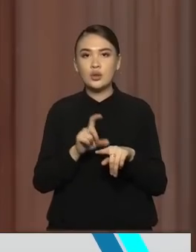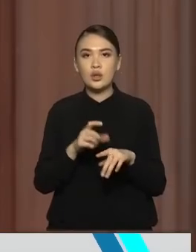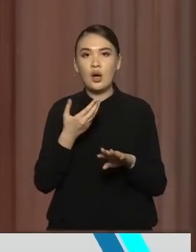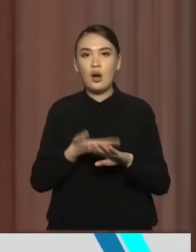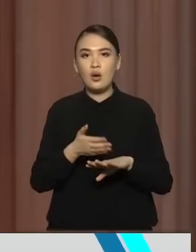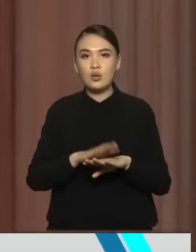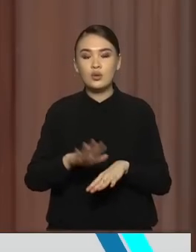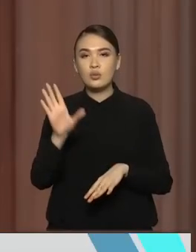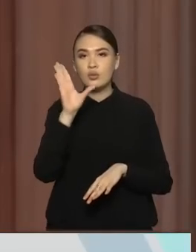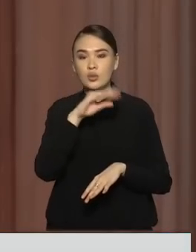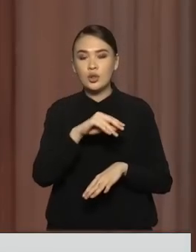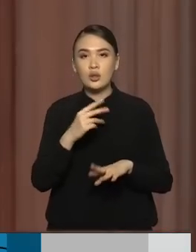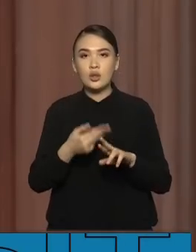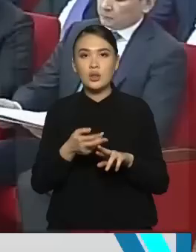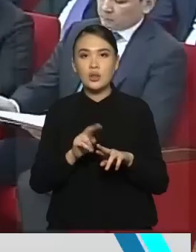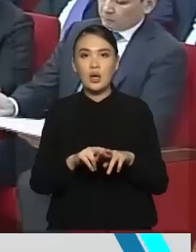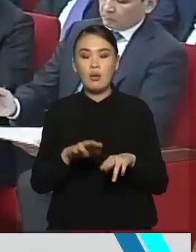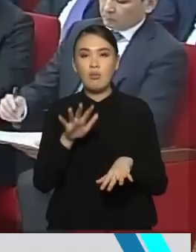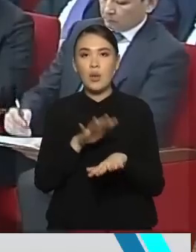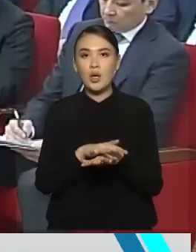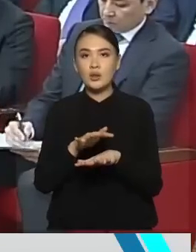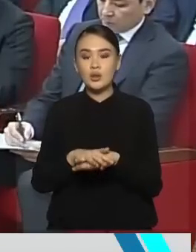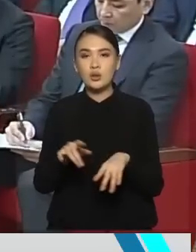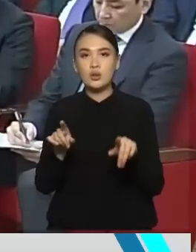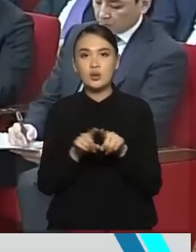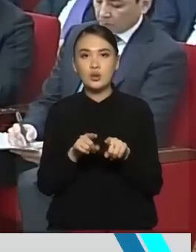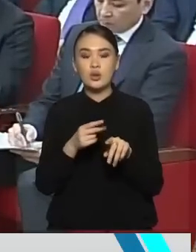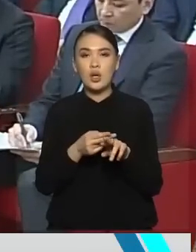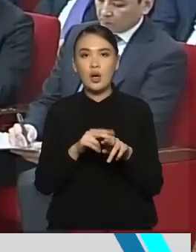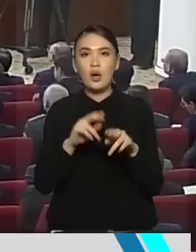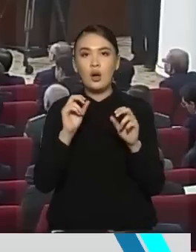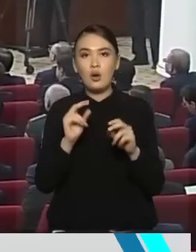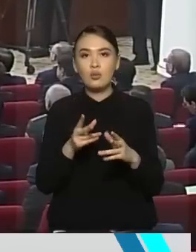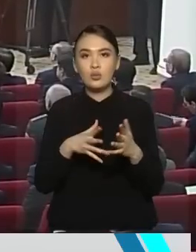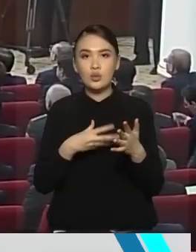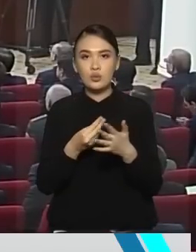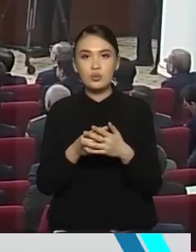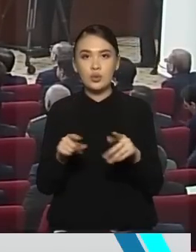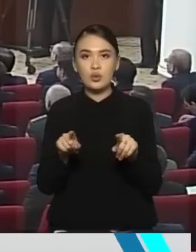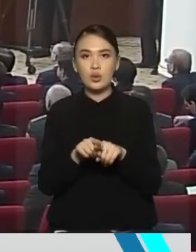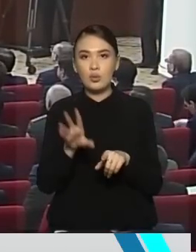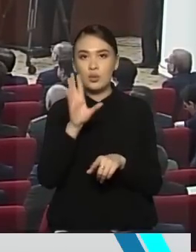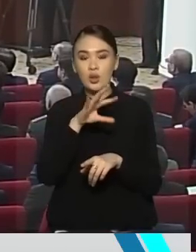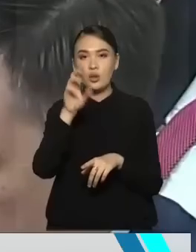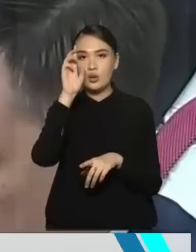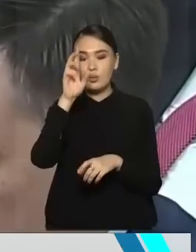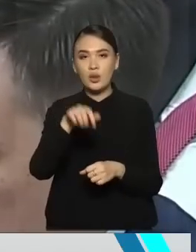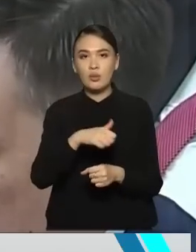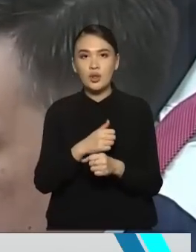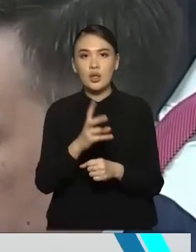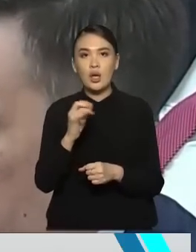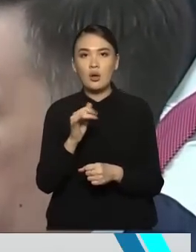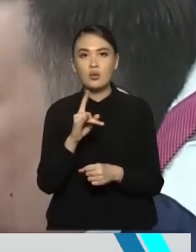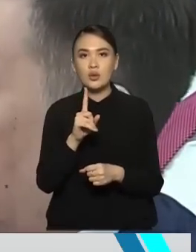мүмкін. Тіпті банктердің өзіне қауіп төндіруі ықтимал. Өз кезегінде үкімет басшысы наурыз